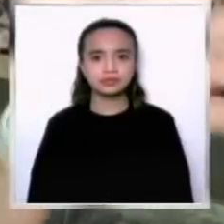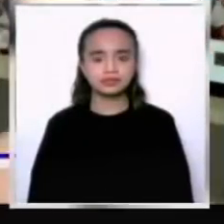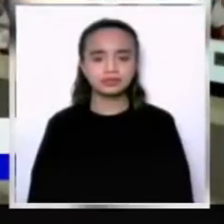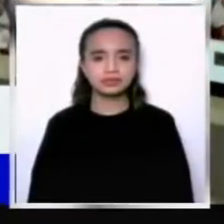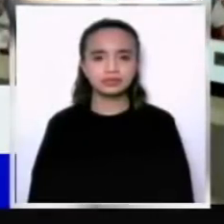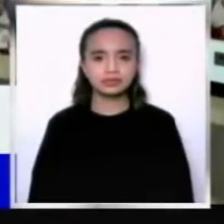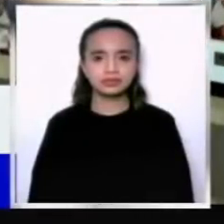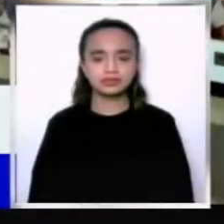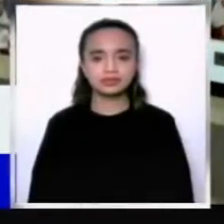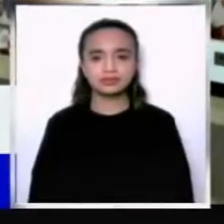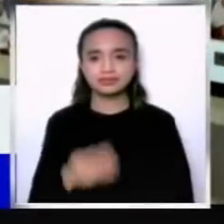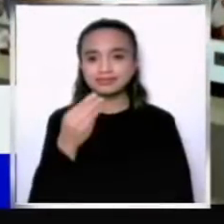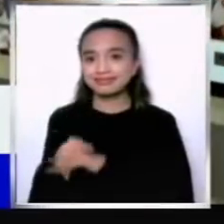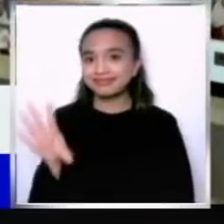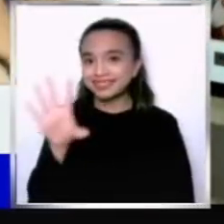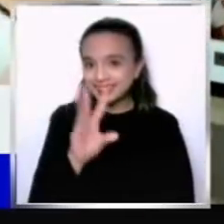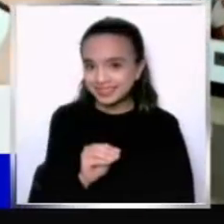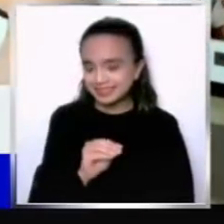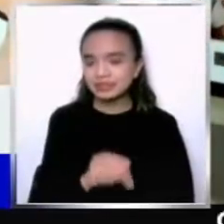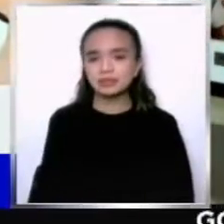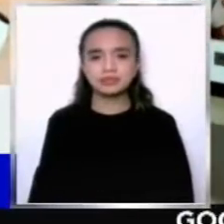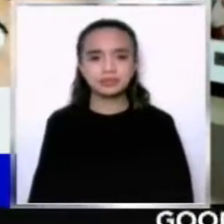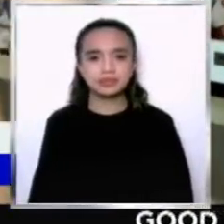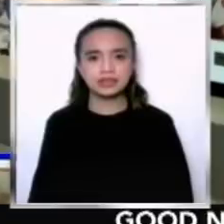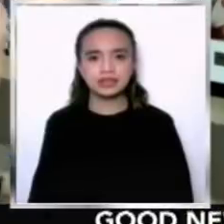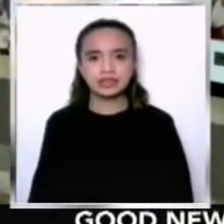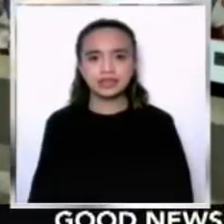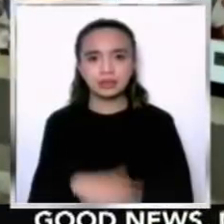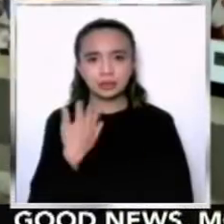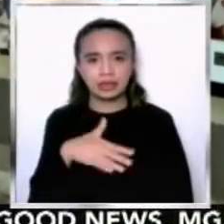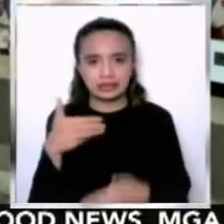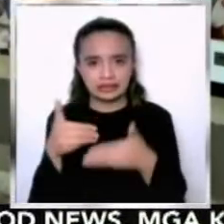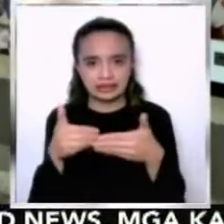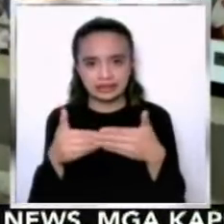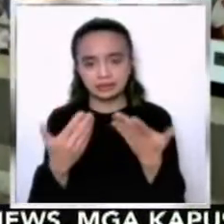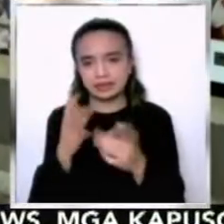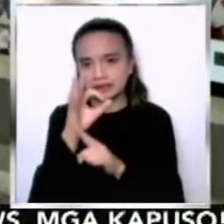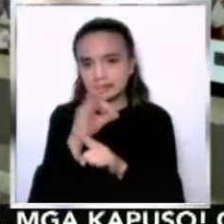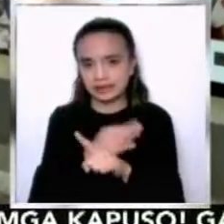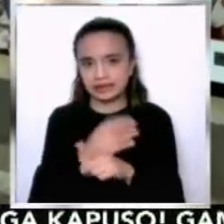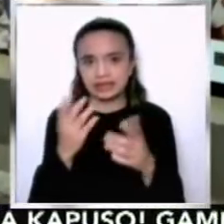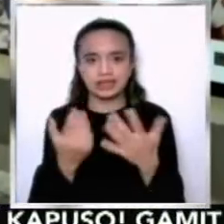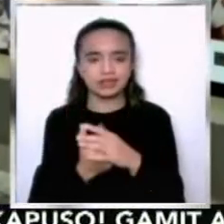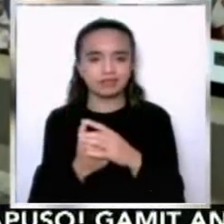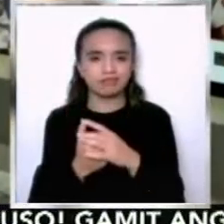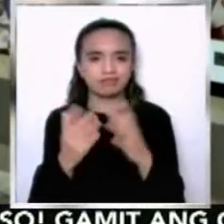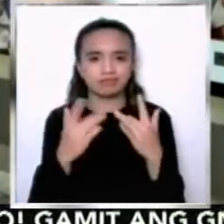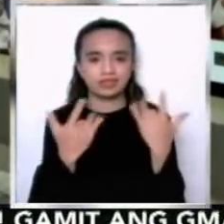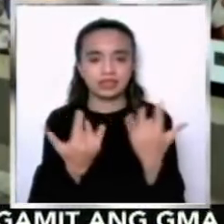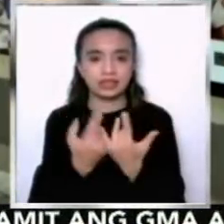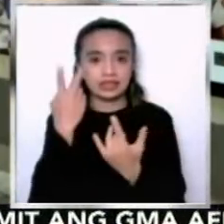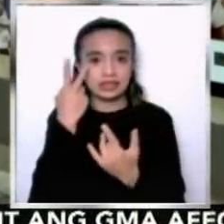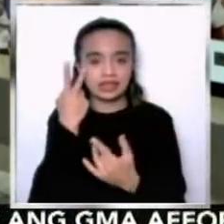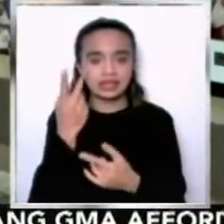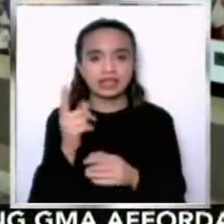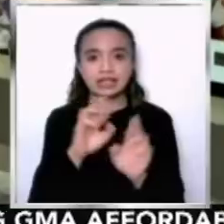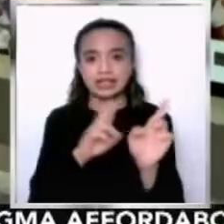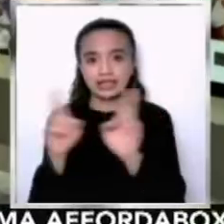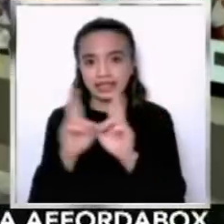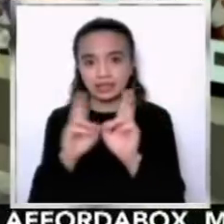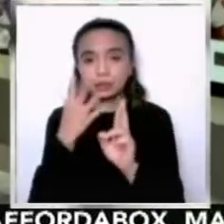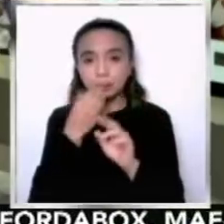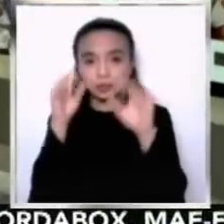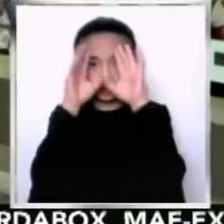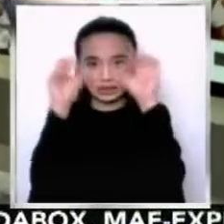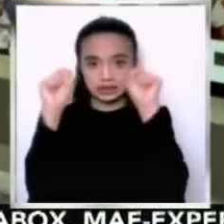Good evening, mga kapuso! Feb-ibig is coming! Dahil ready nang magpakilig ulit si President Glenn at ngayon ay First